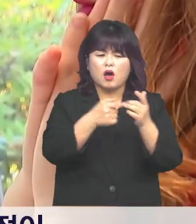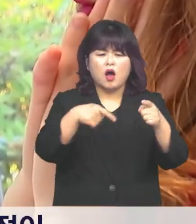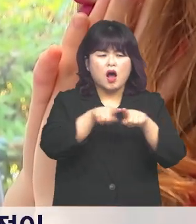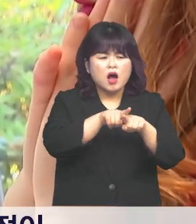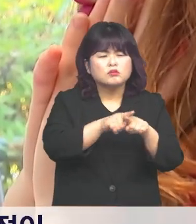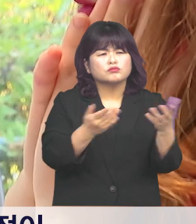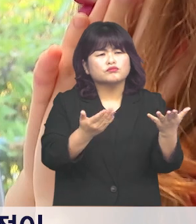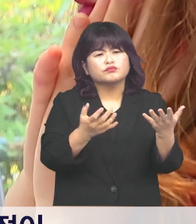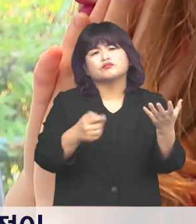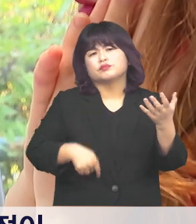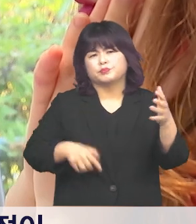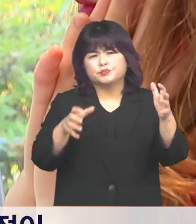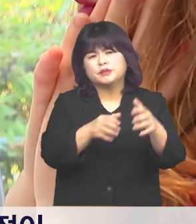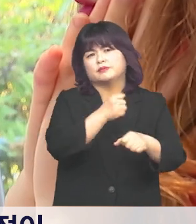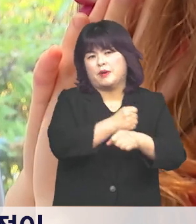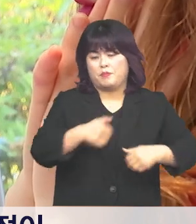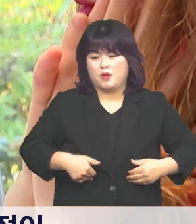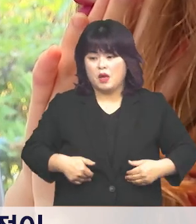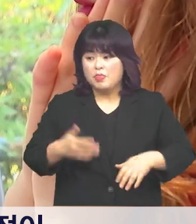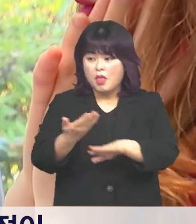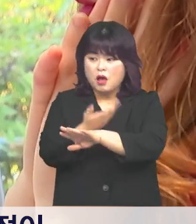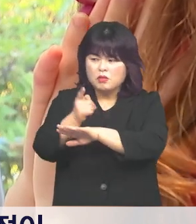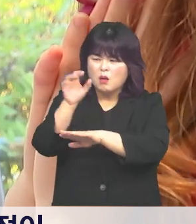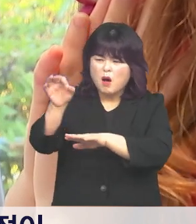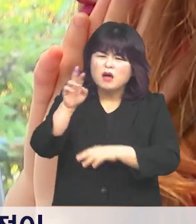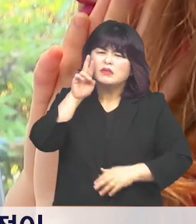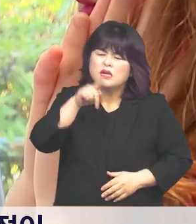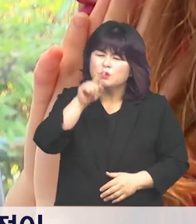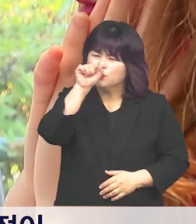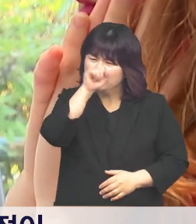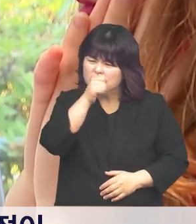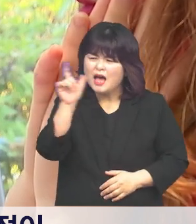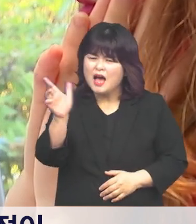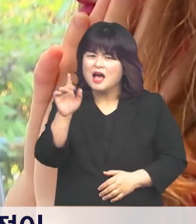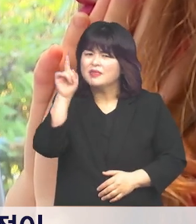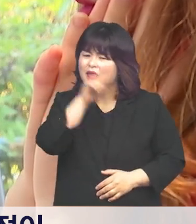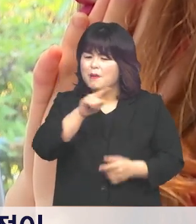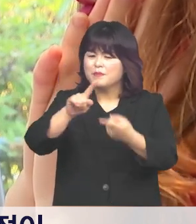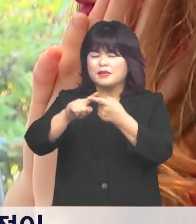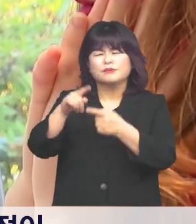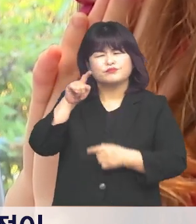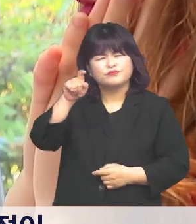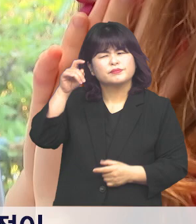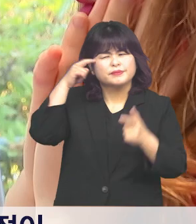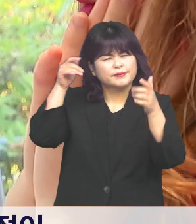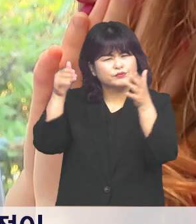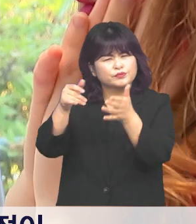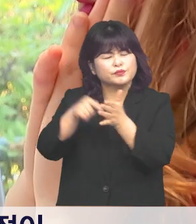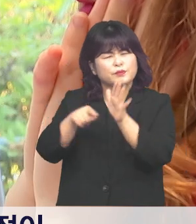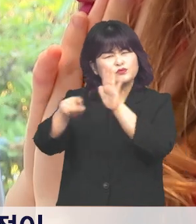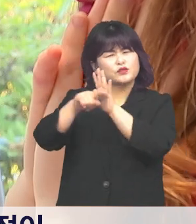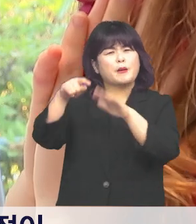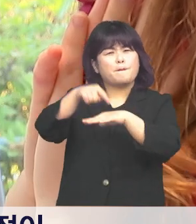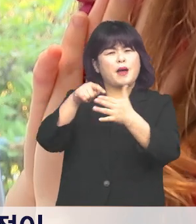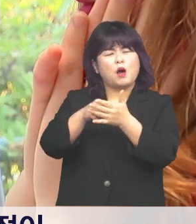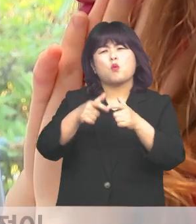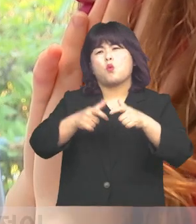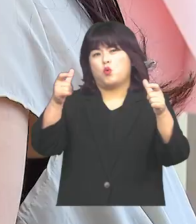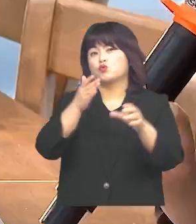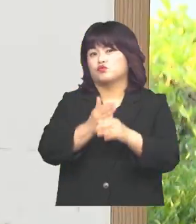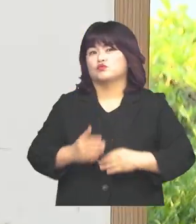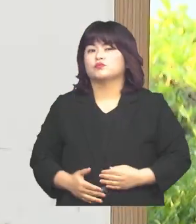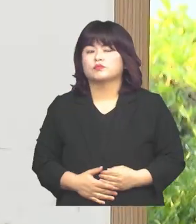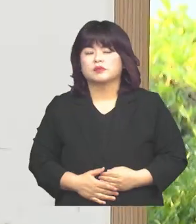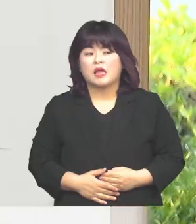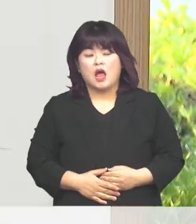동료들과 협업할 일이 많은데 자꾸만 상대방의 단점이 극대화돼서 보이고 개인에 대한 부정적인 감정이 커져서